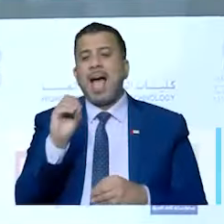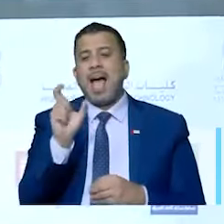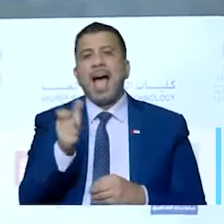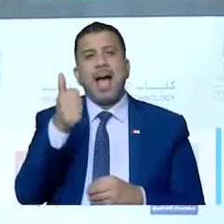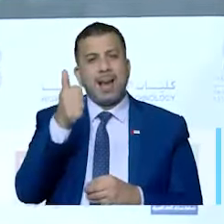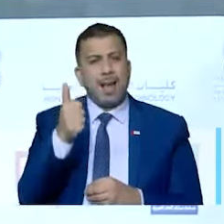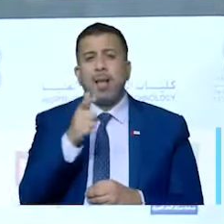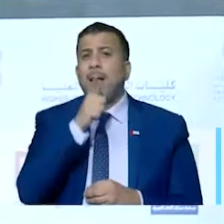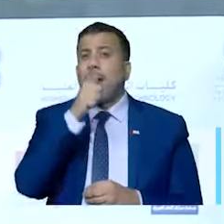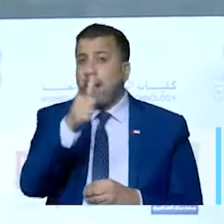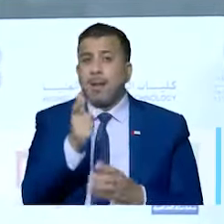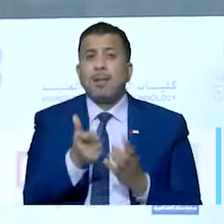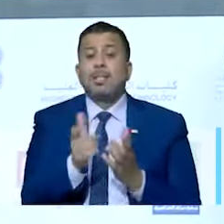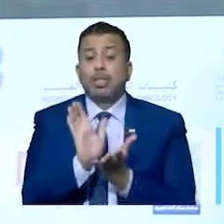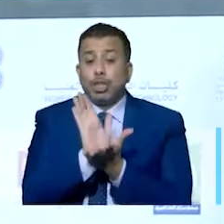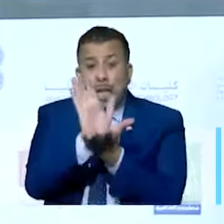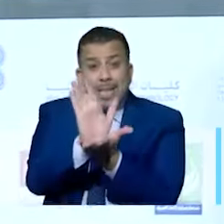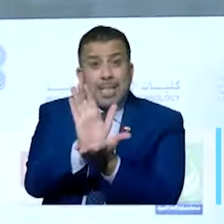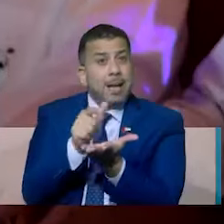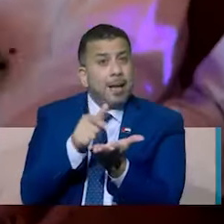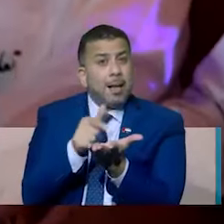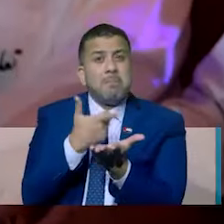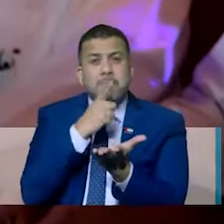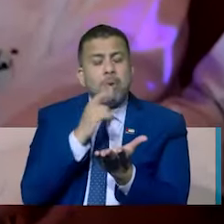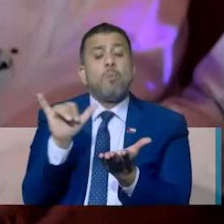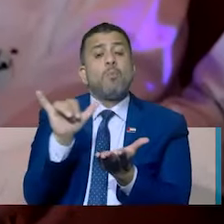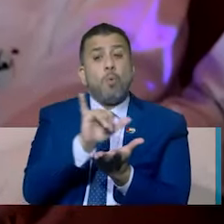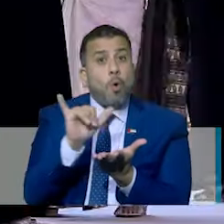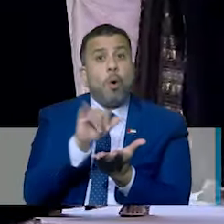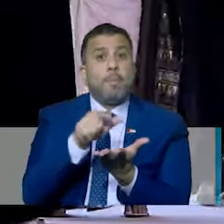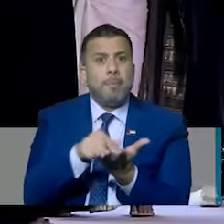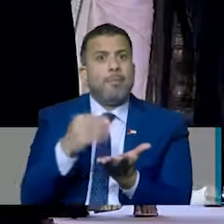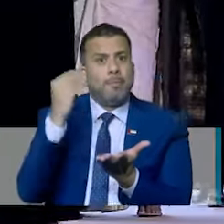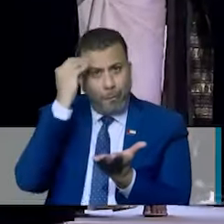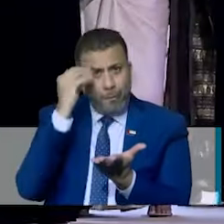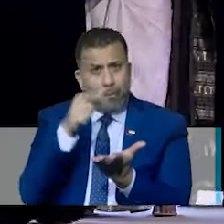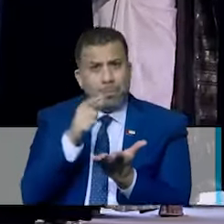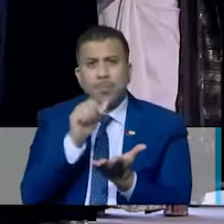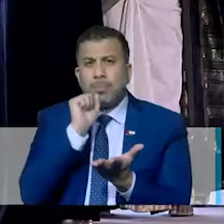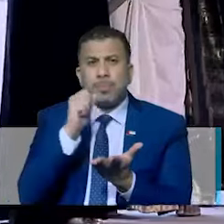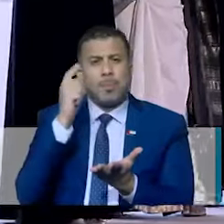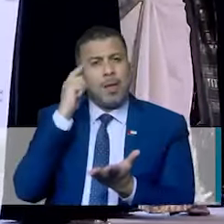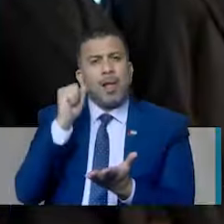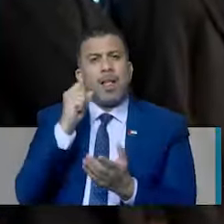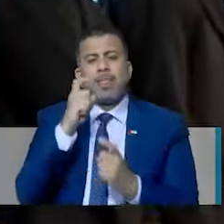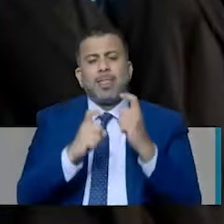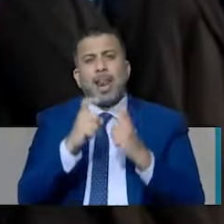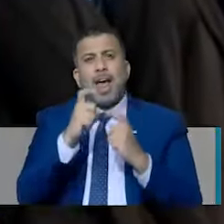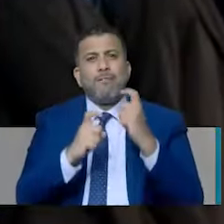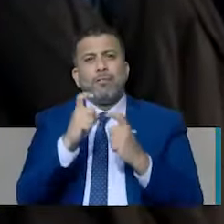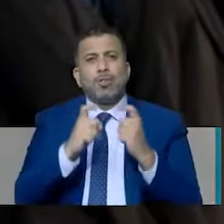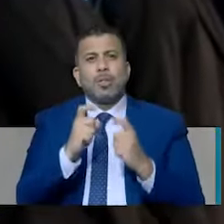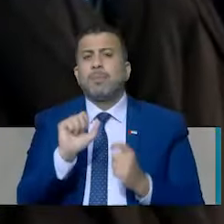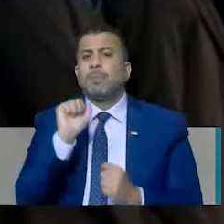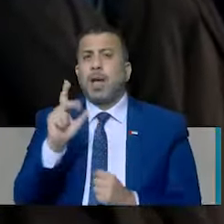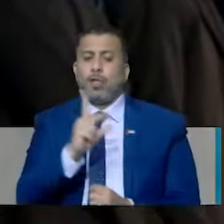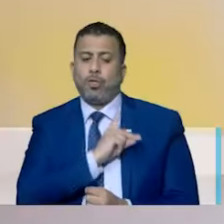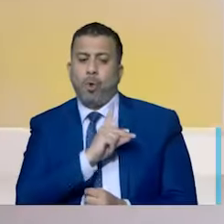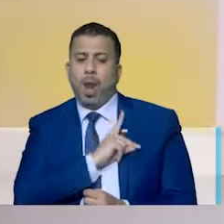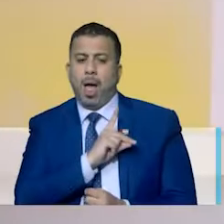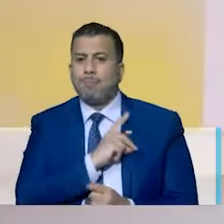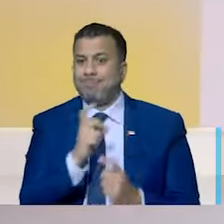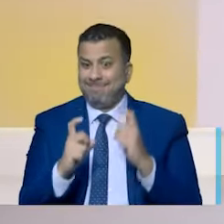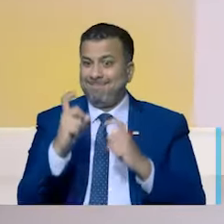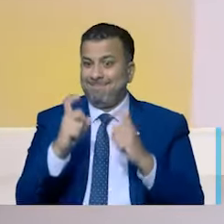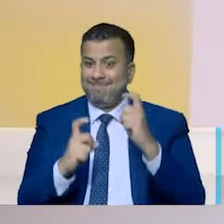سعاده هنا سيف السويدي ان الجائزه تحمل رساله مفادها اذكاء روح التنافس بين القطاعات الطلابيه